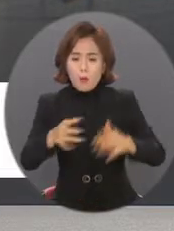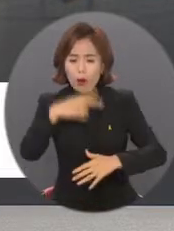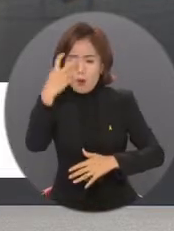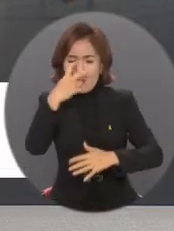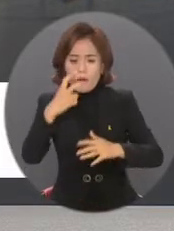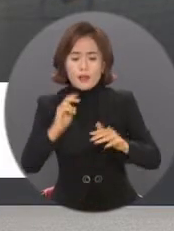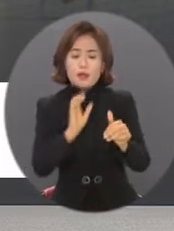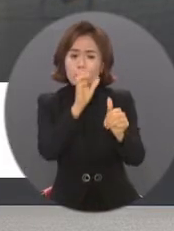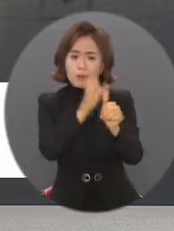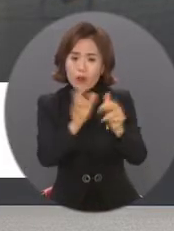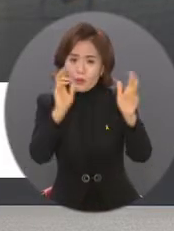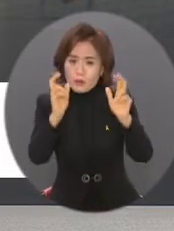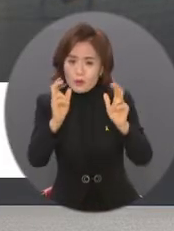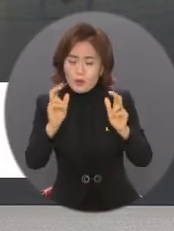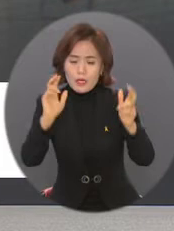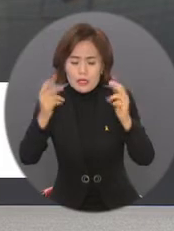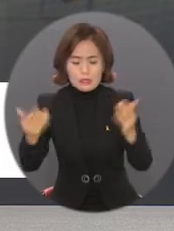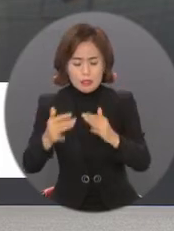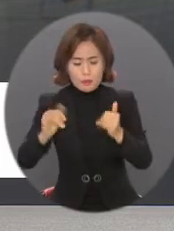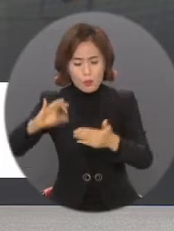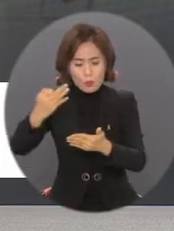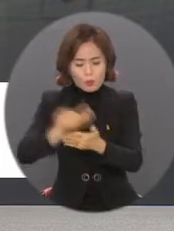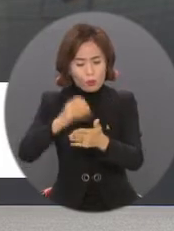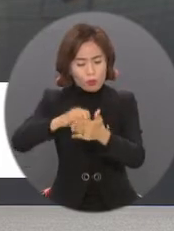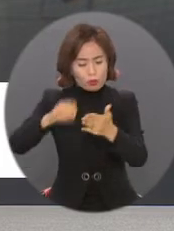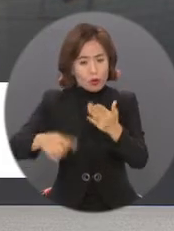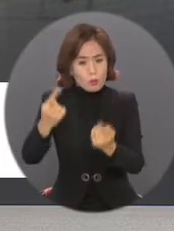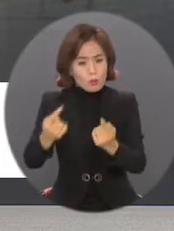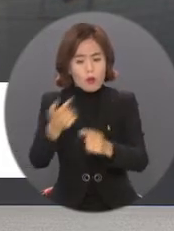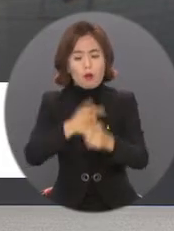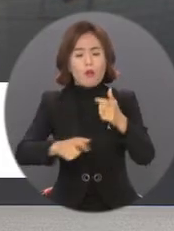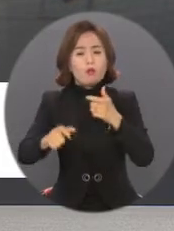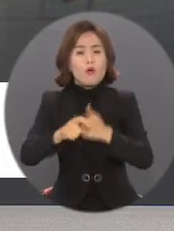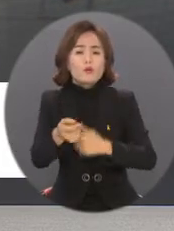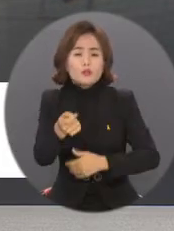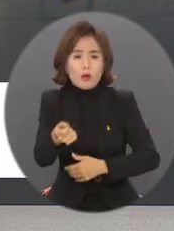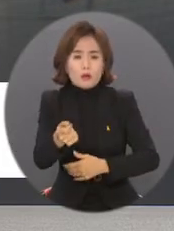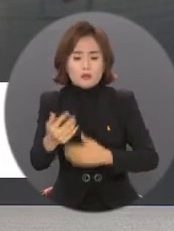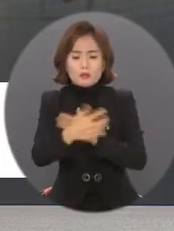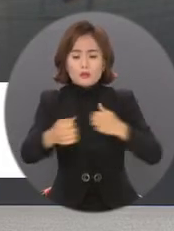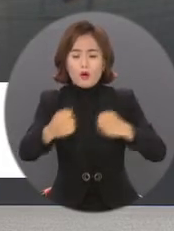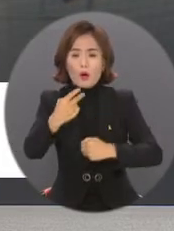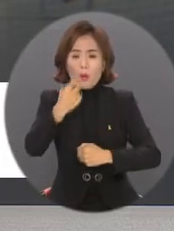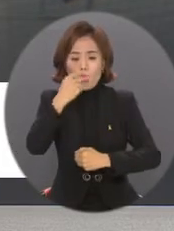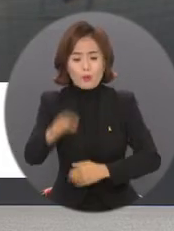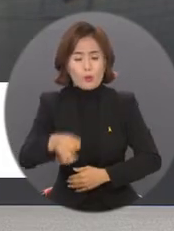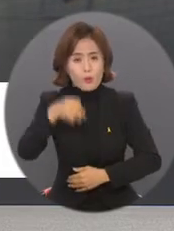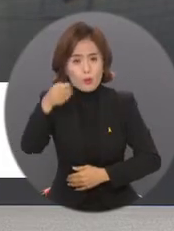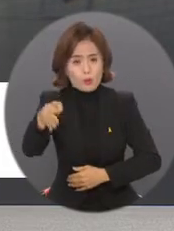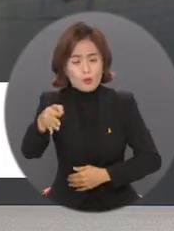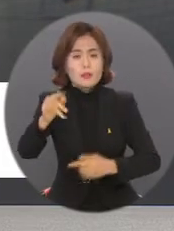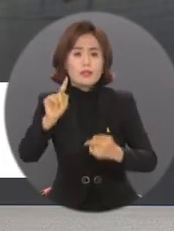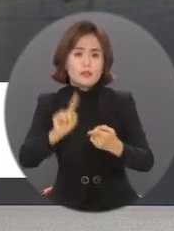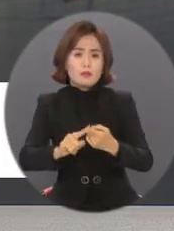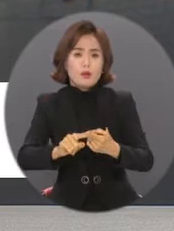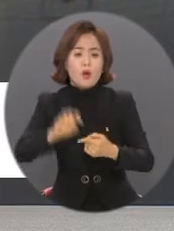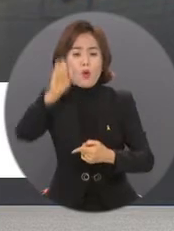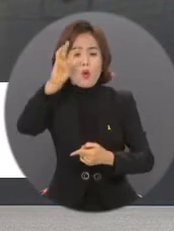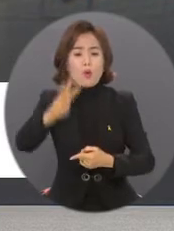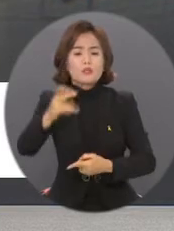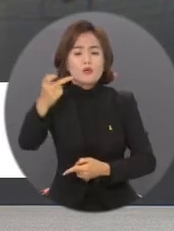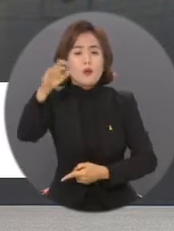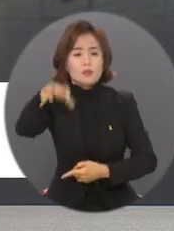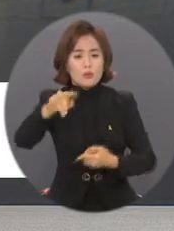위탁업체 가 직원 급여에서 공제한 것보다 적은 금액의 건강보험료를 공단의 지급한 것을 두고 광주